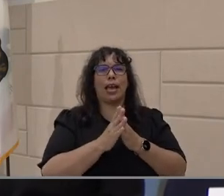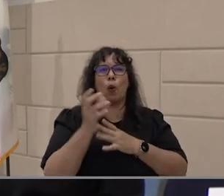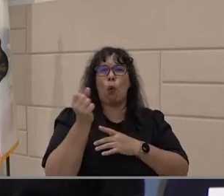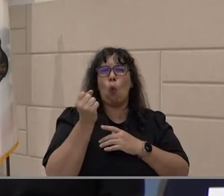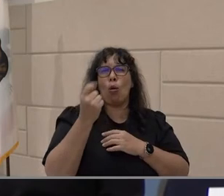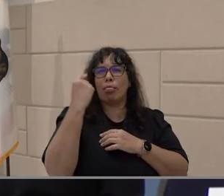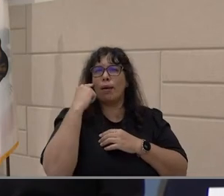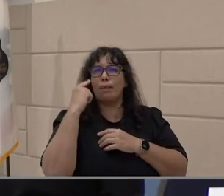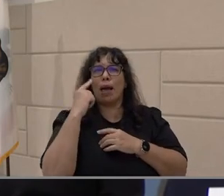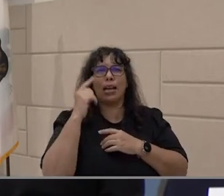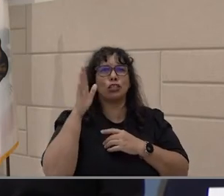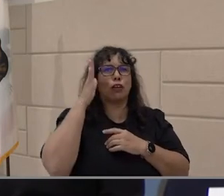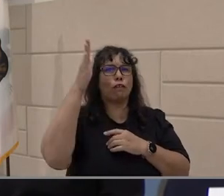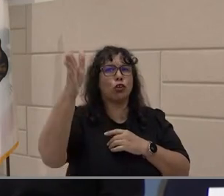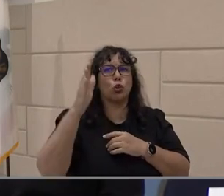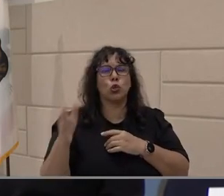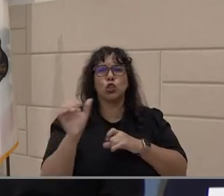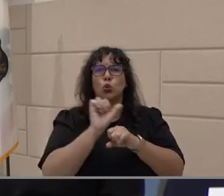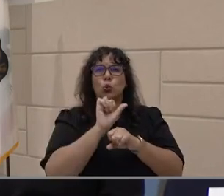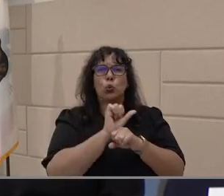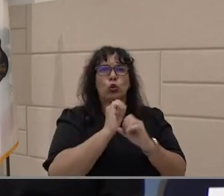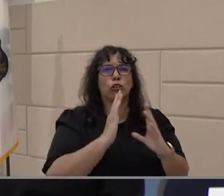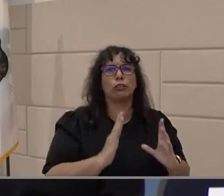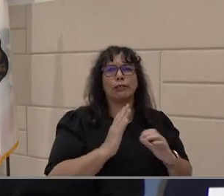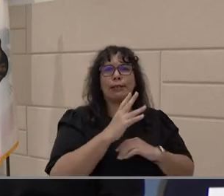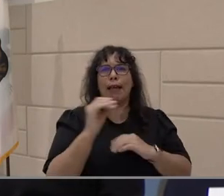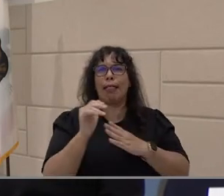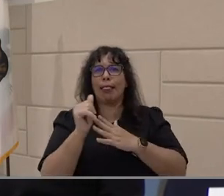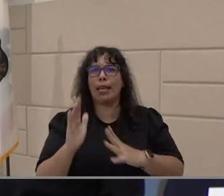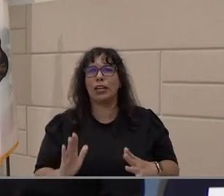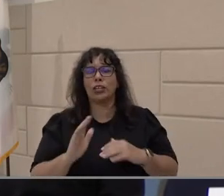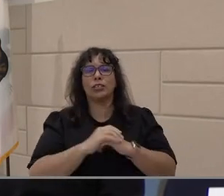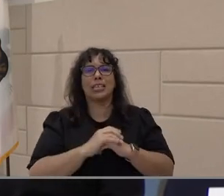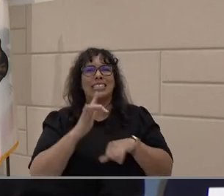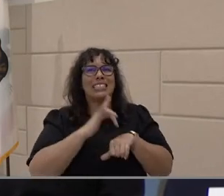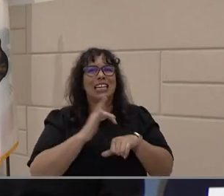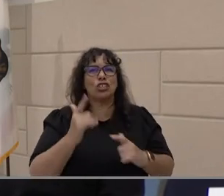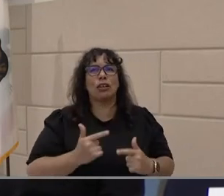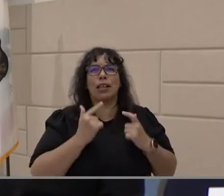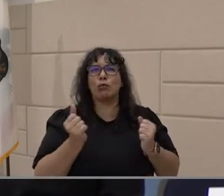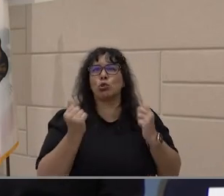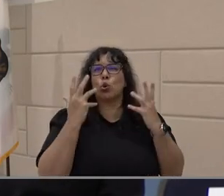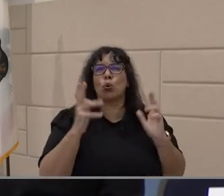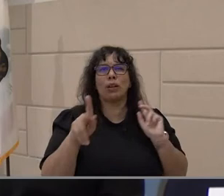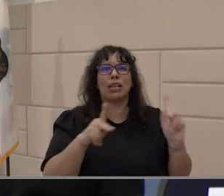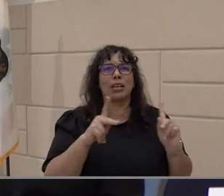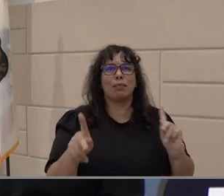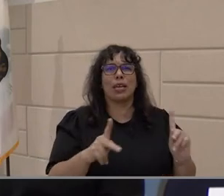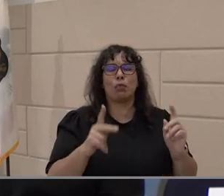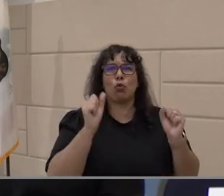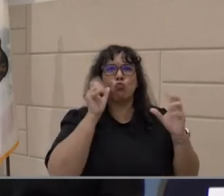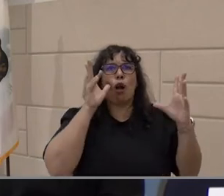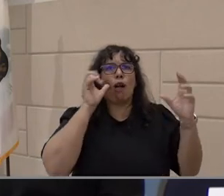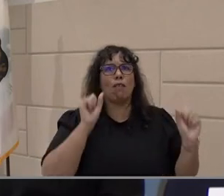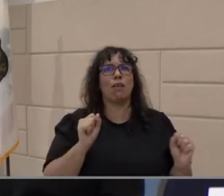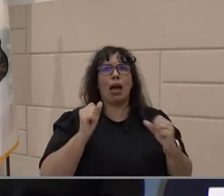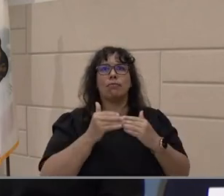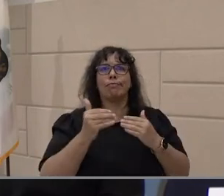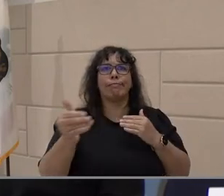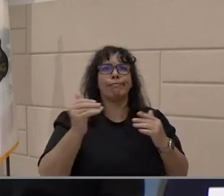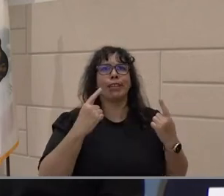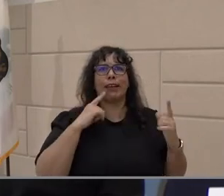ការដើម្បីគាត់ធ្វើបង្កើតជាអ្នកដឹកនាំទៅក្នុងអនាគតហើយគាត់ធ្វើឲ្យមានការប៉ះពា